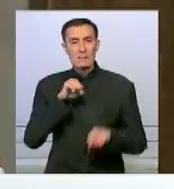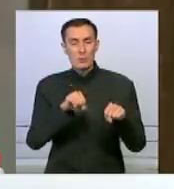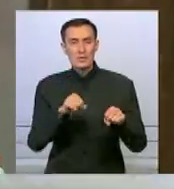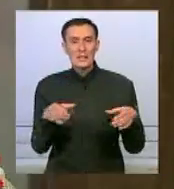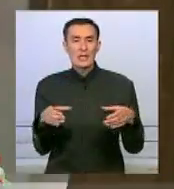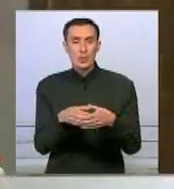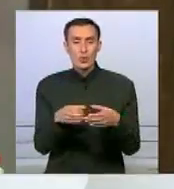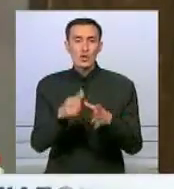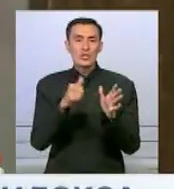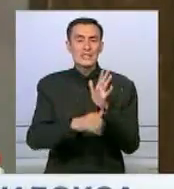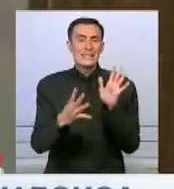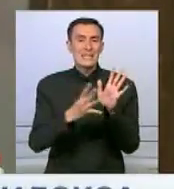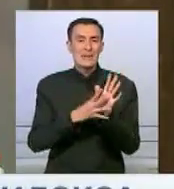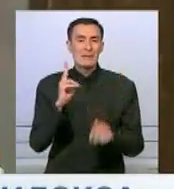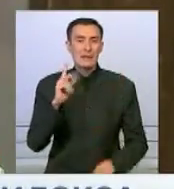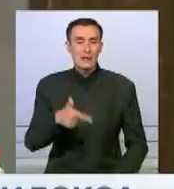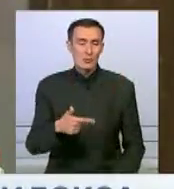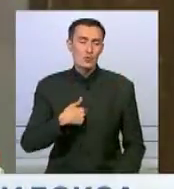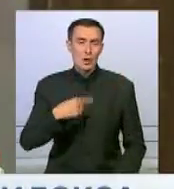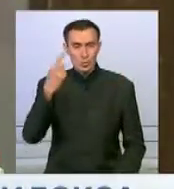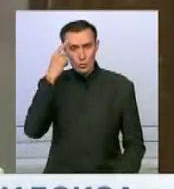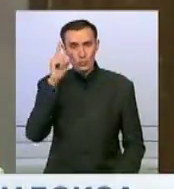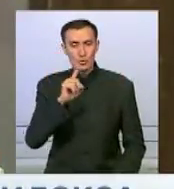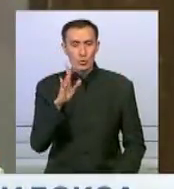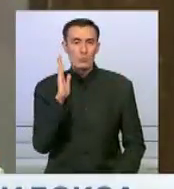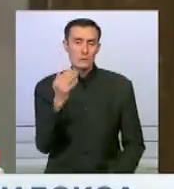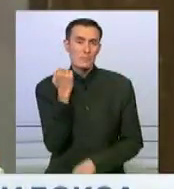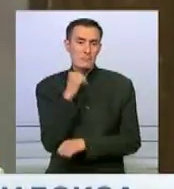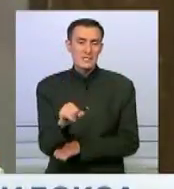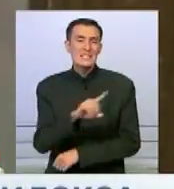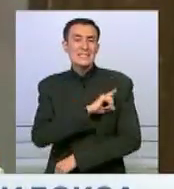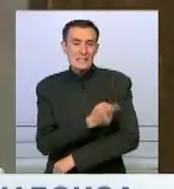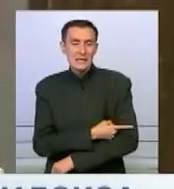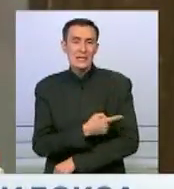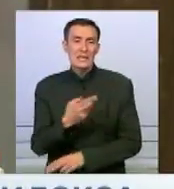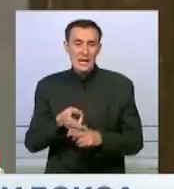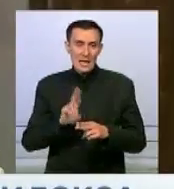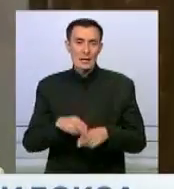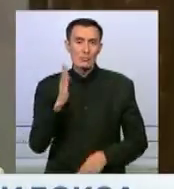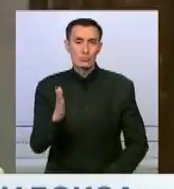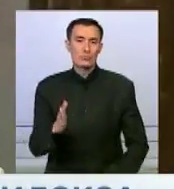бойцов категория 69 килограммов, но я думаю, что победить сильнейший и им буду я.